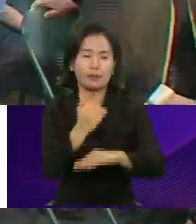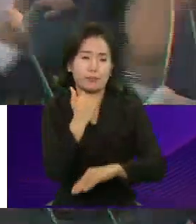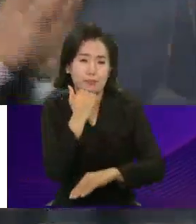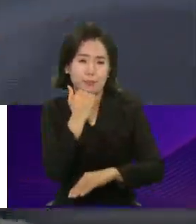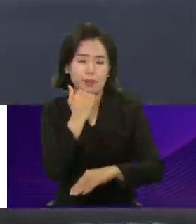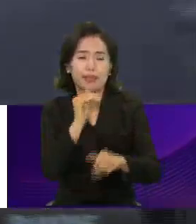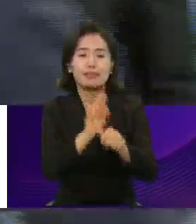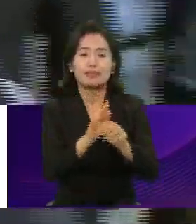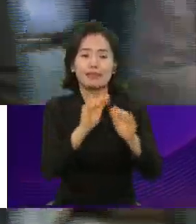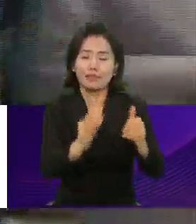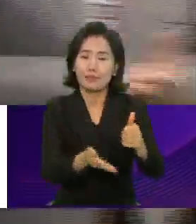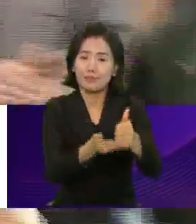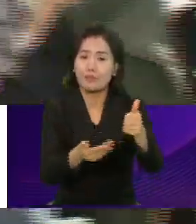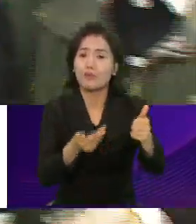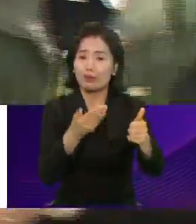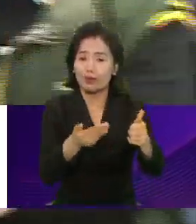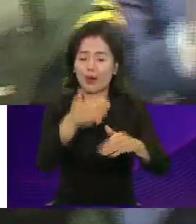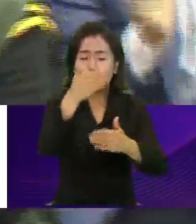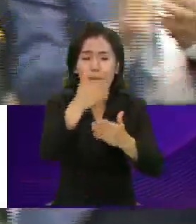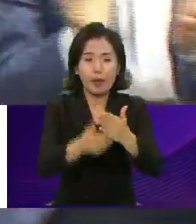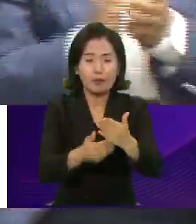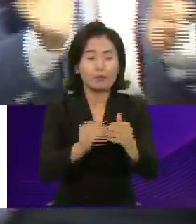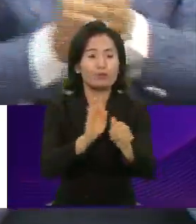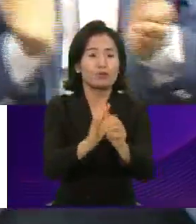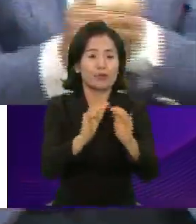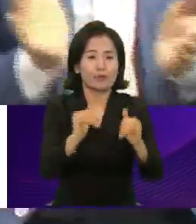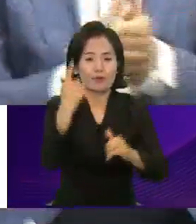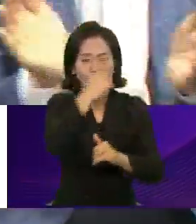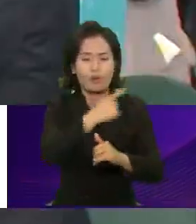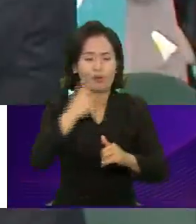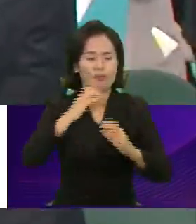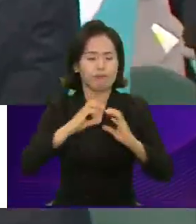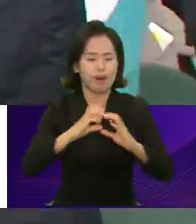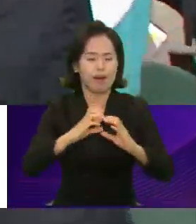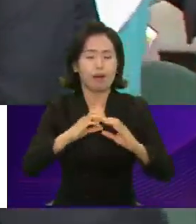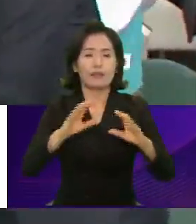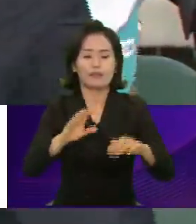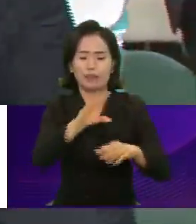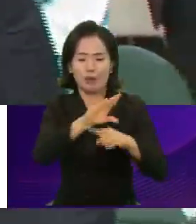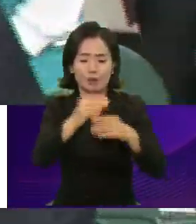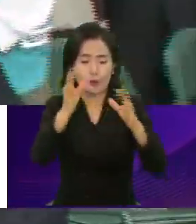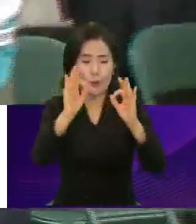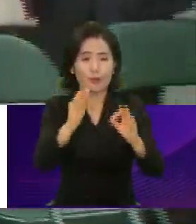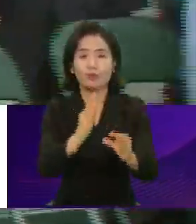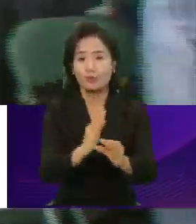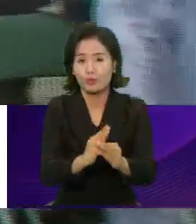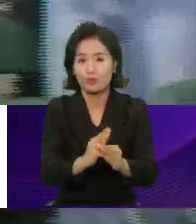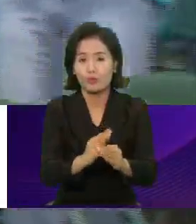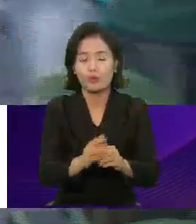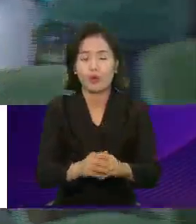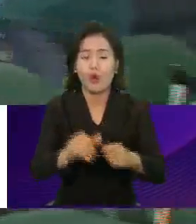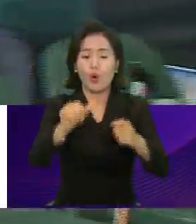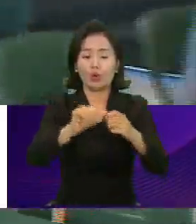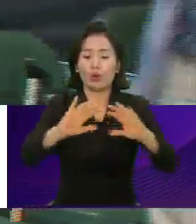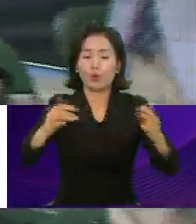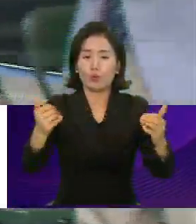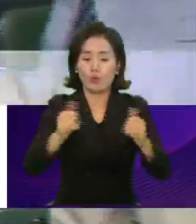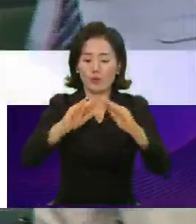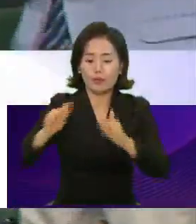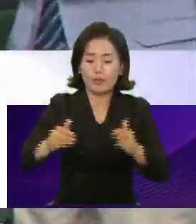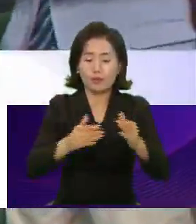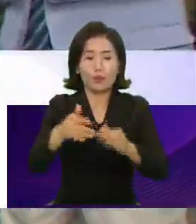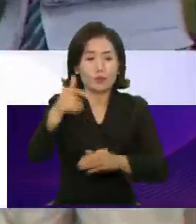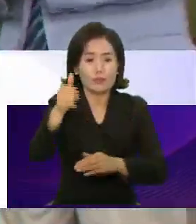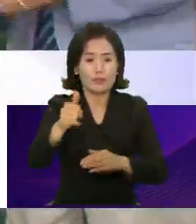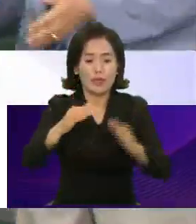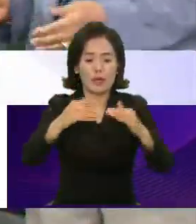지켜보자며 지지자들을 격려했고 남은 지지자들도 굳은 표정으로 선거 방송을 지켜보고 있습니다. 5선 국회의원과 전남도지사,